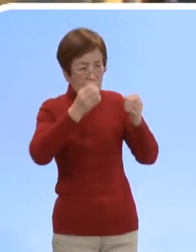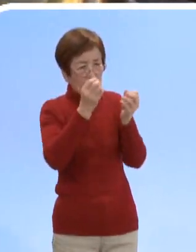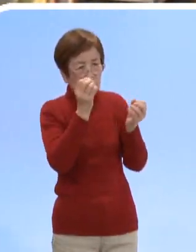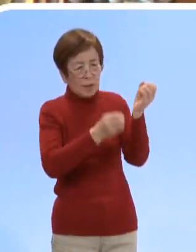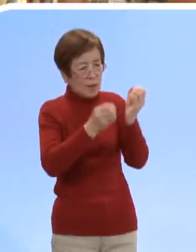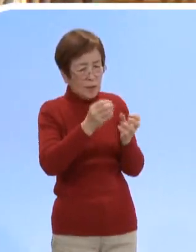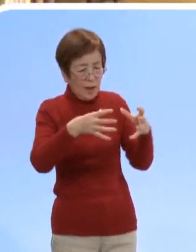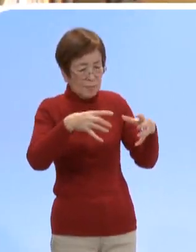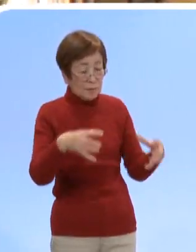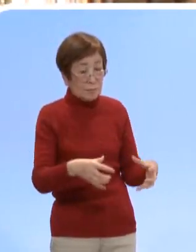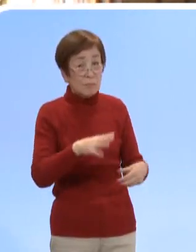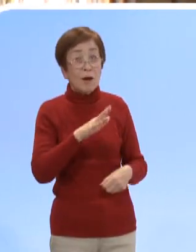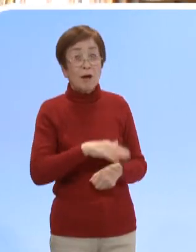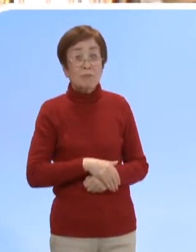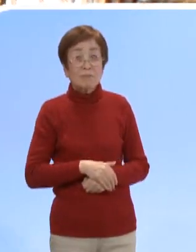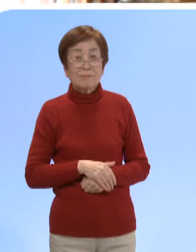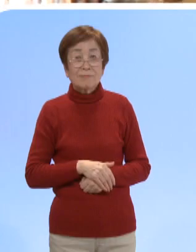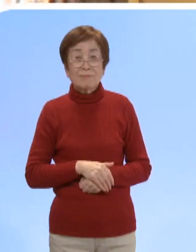品も。